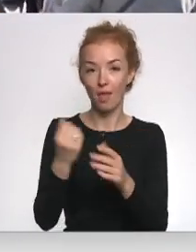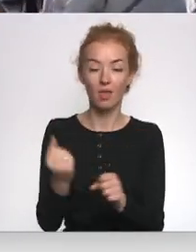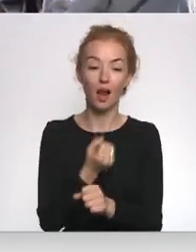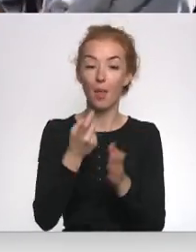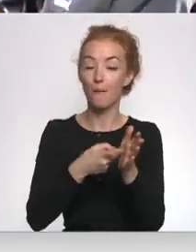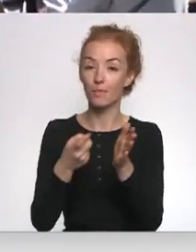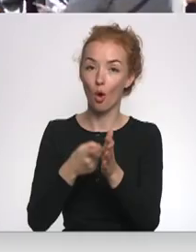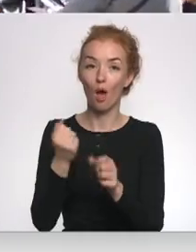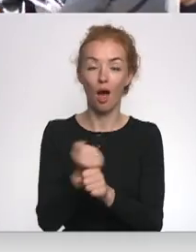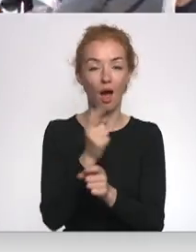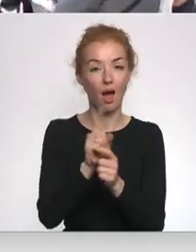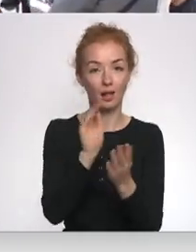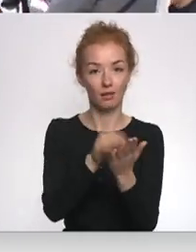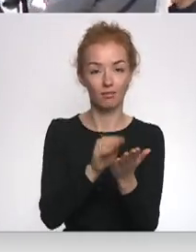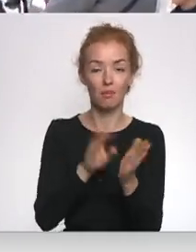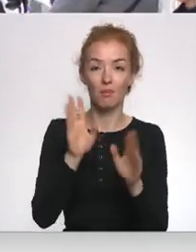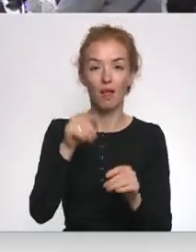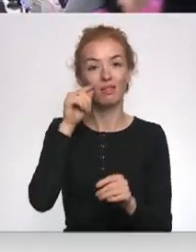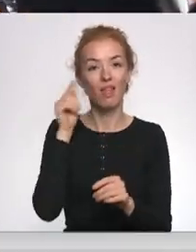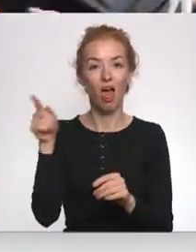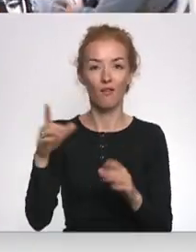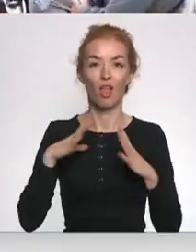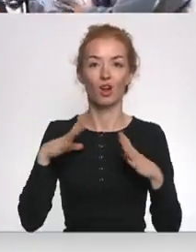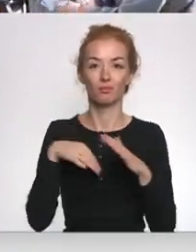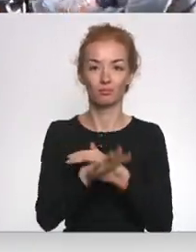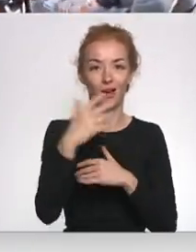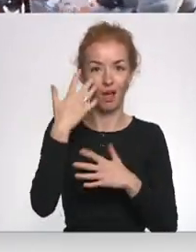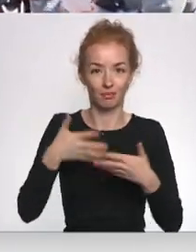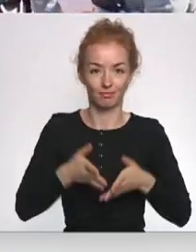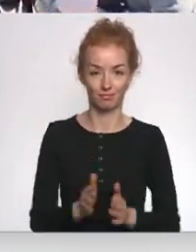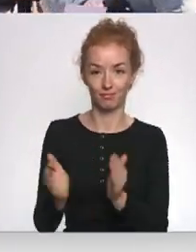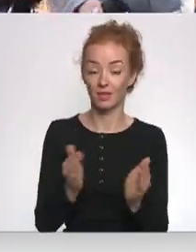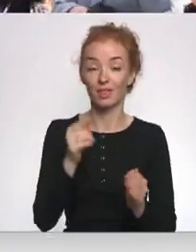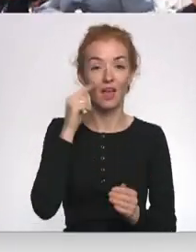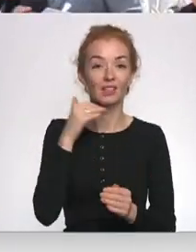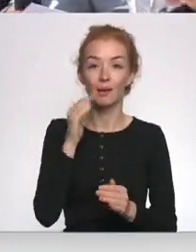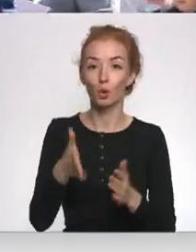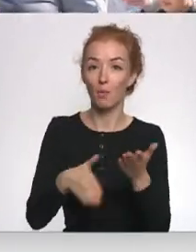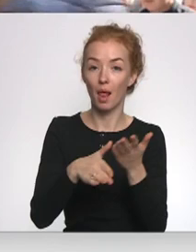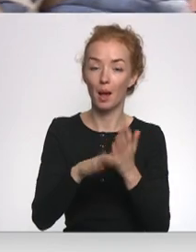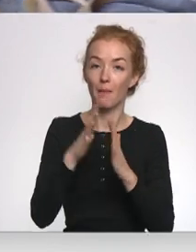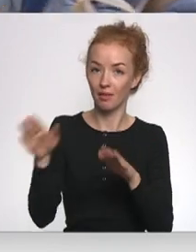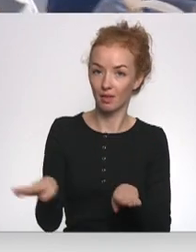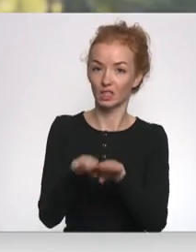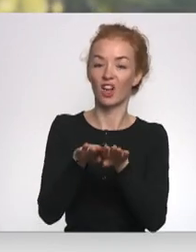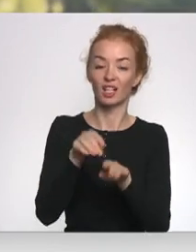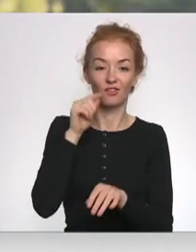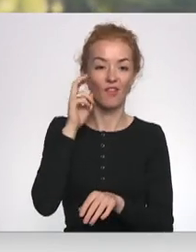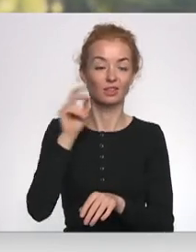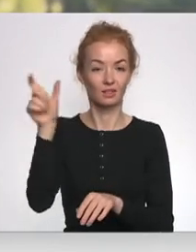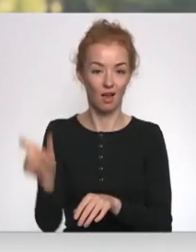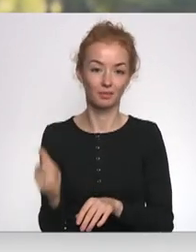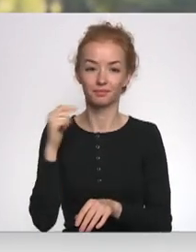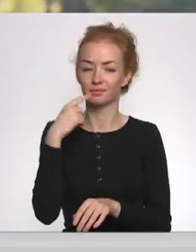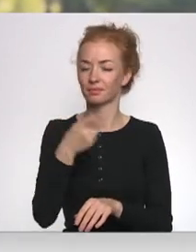aptaujas, gan dati par paternitātes atvaļinājumu izmantošanu. Tēvi nevēlas būt palīgi mamām, bet gan līdzvērtīgi vecāki. Man liekas, mums